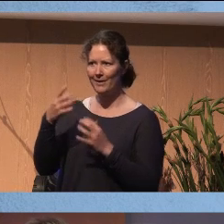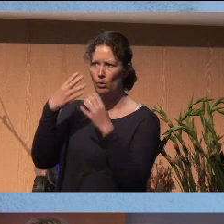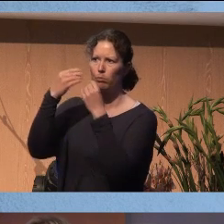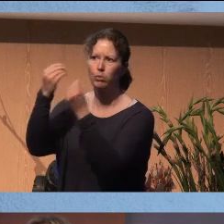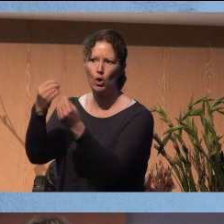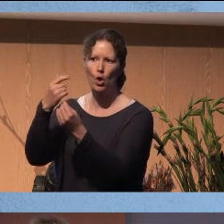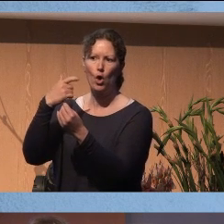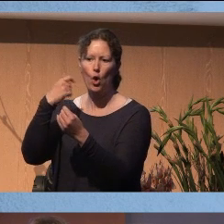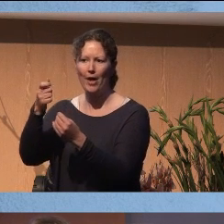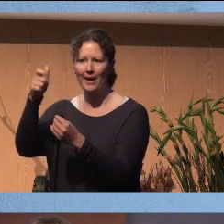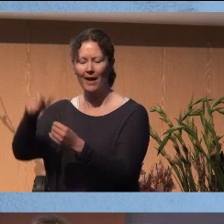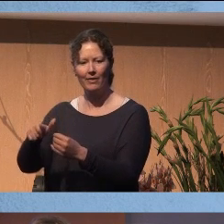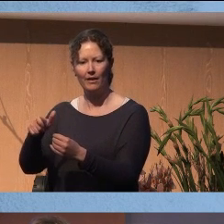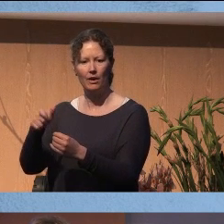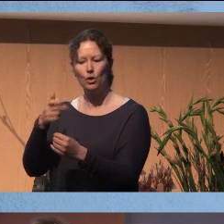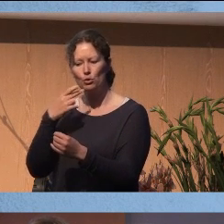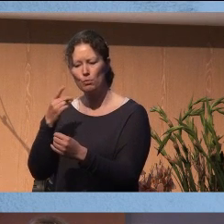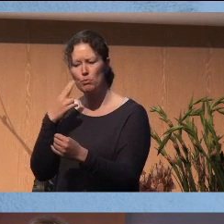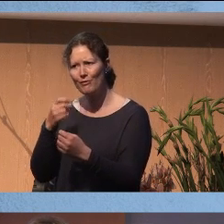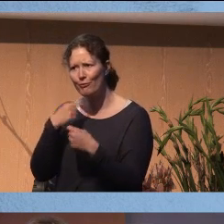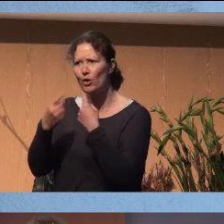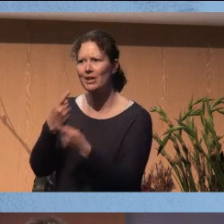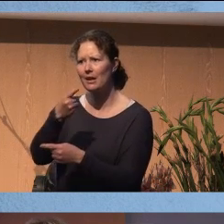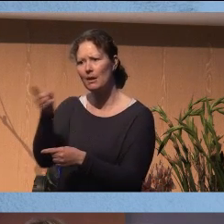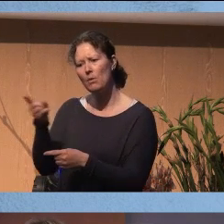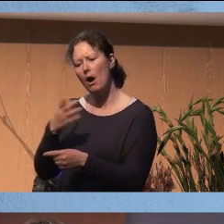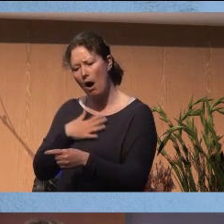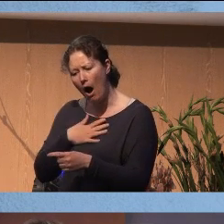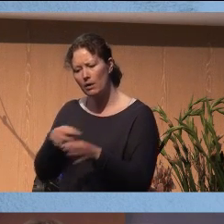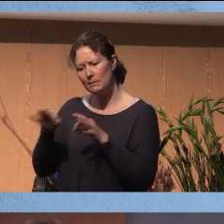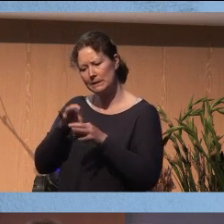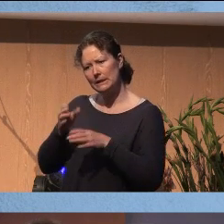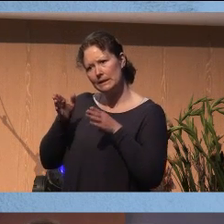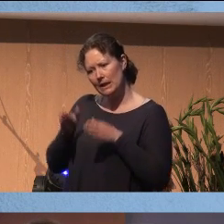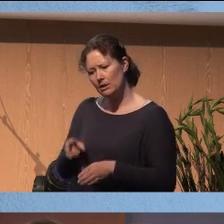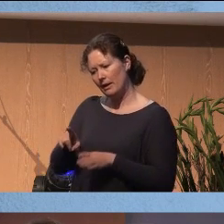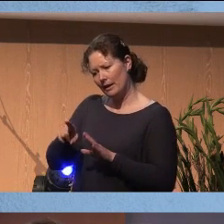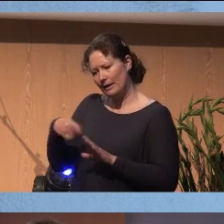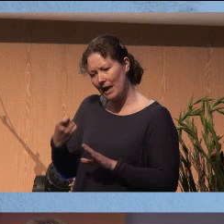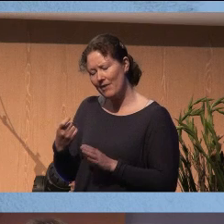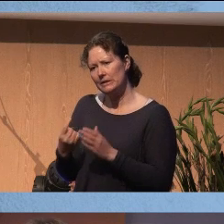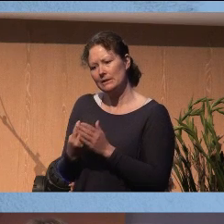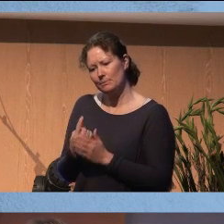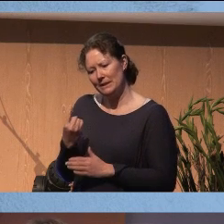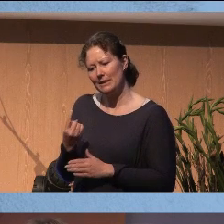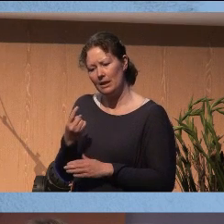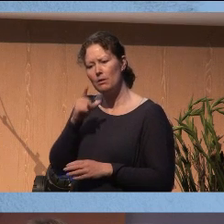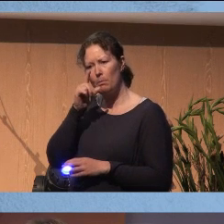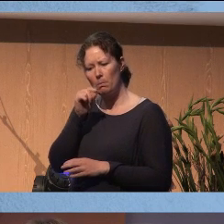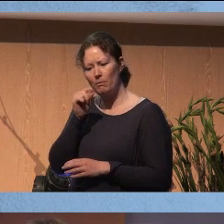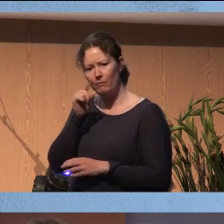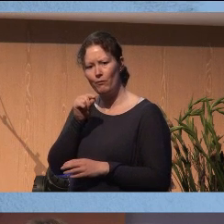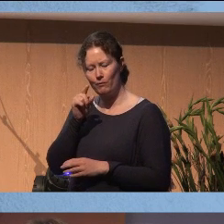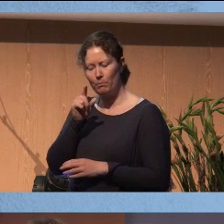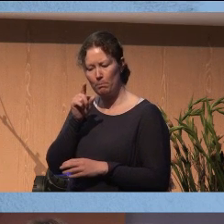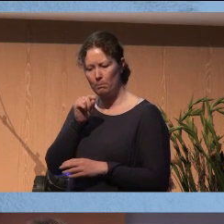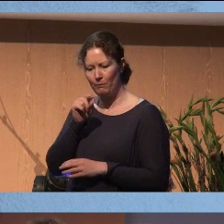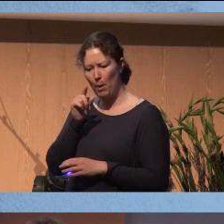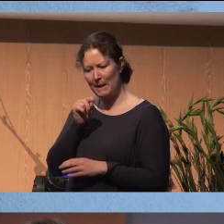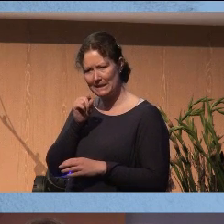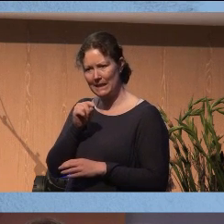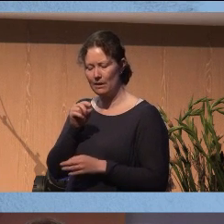de forsøker å formidle at de har en medisinsk tilstand som krever særlig aktsomhet av behandlende